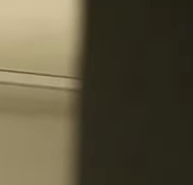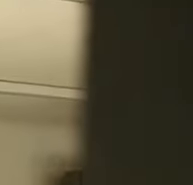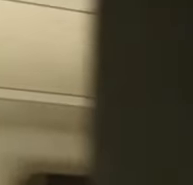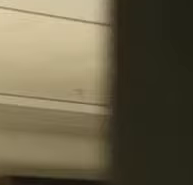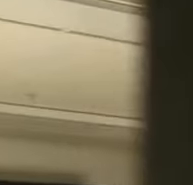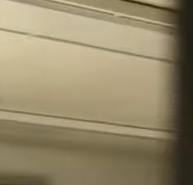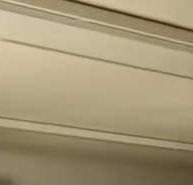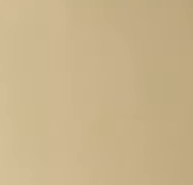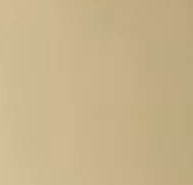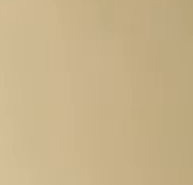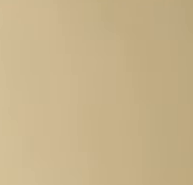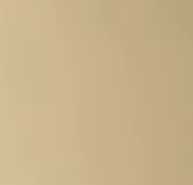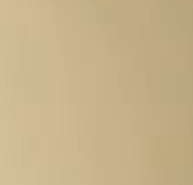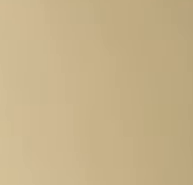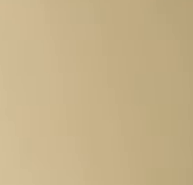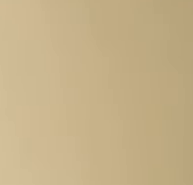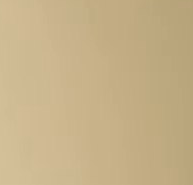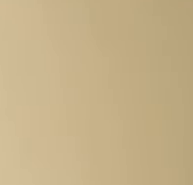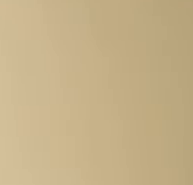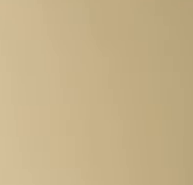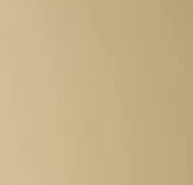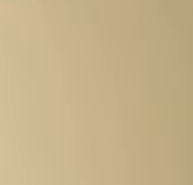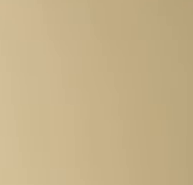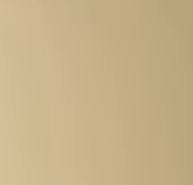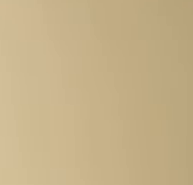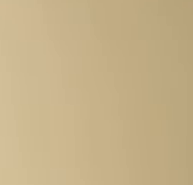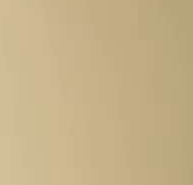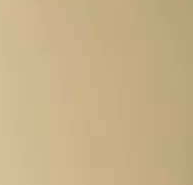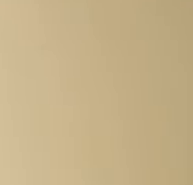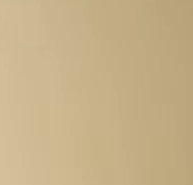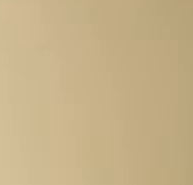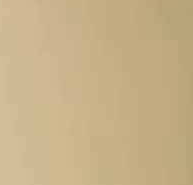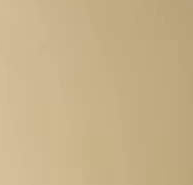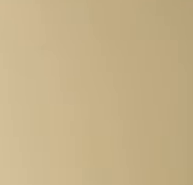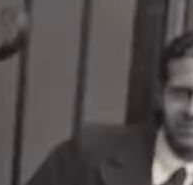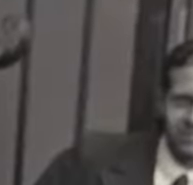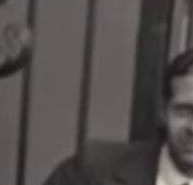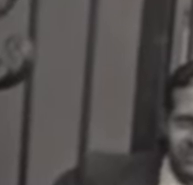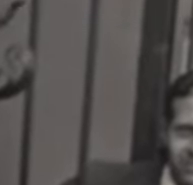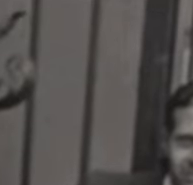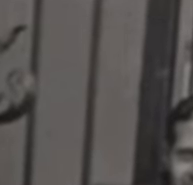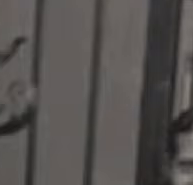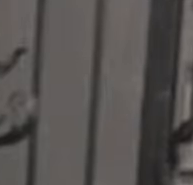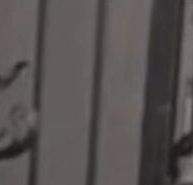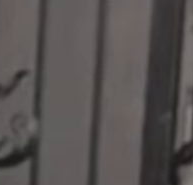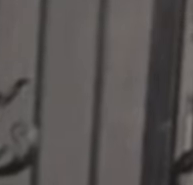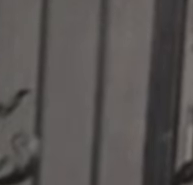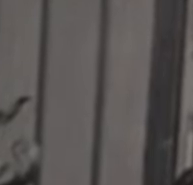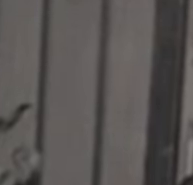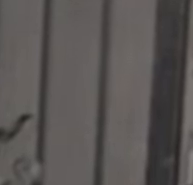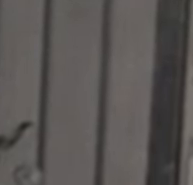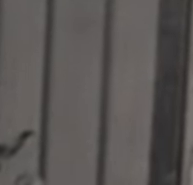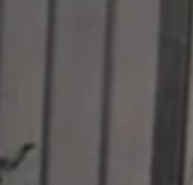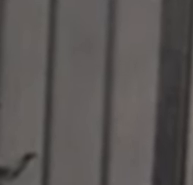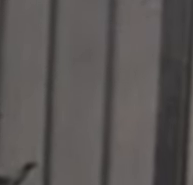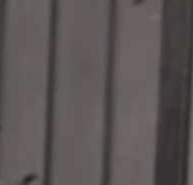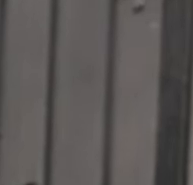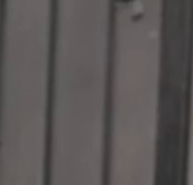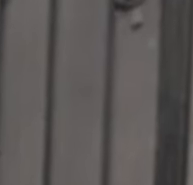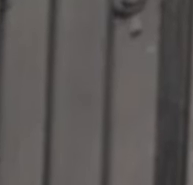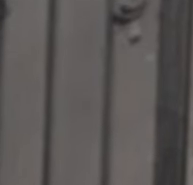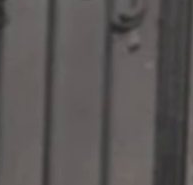Nazi-Regimes quasi vor der eigenen Haustür im Fokus. Und die Frage nach den Konsequenzen für unsere Zeit.